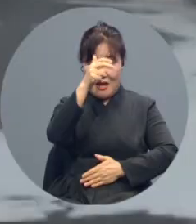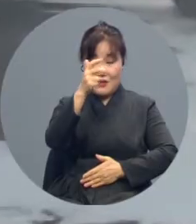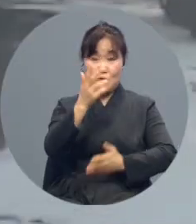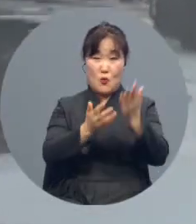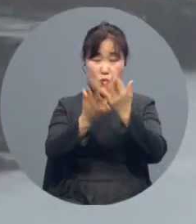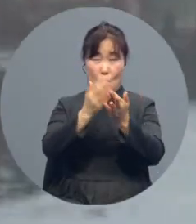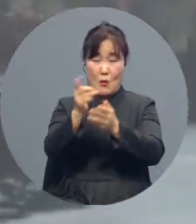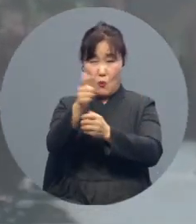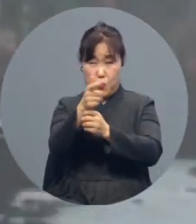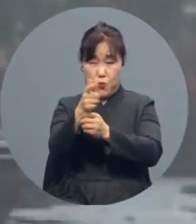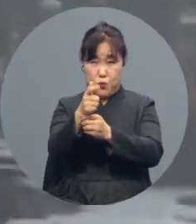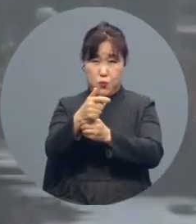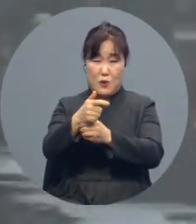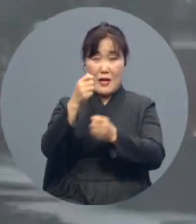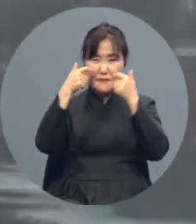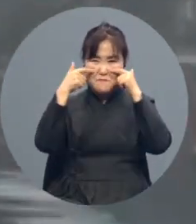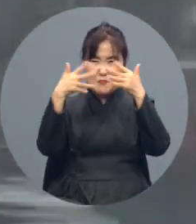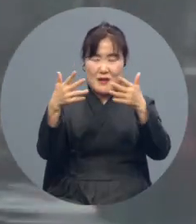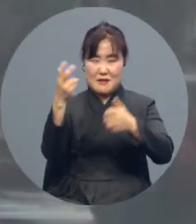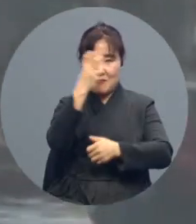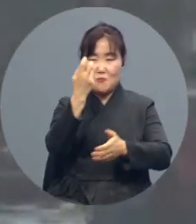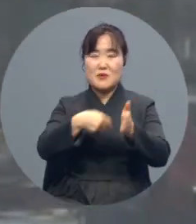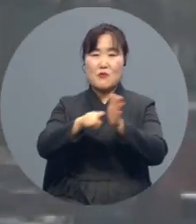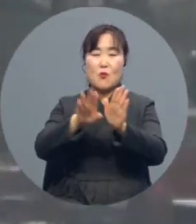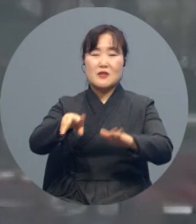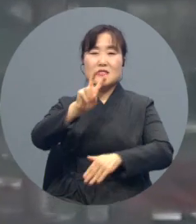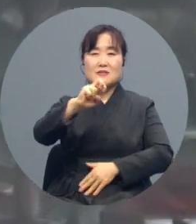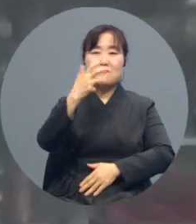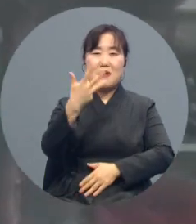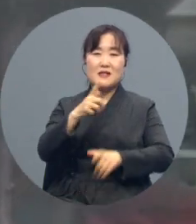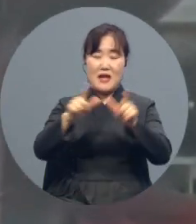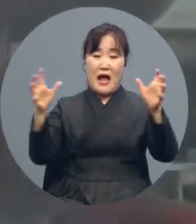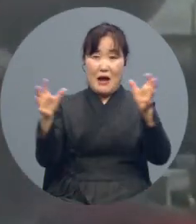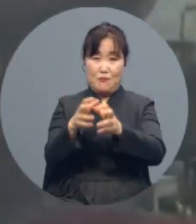소방당국은 정확한 화재 원인을 조사하기 위해 오는